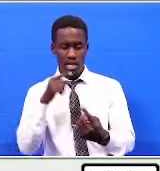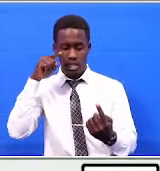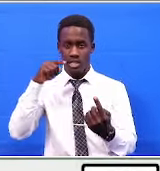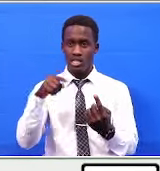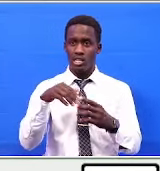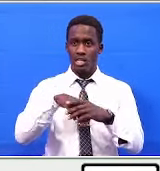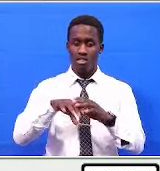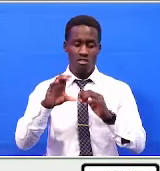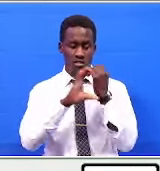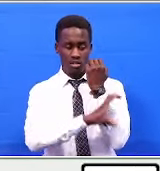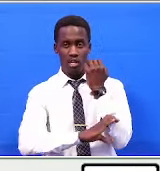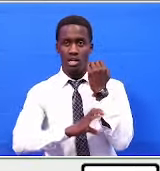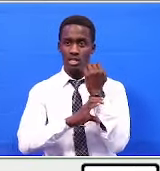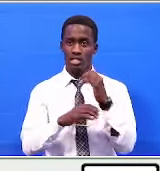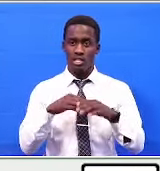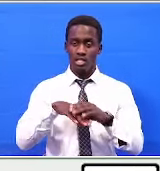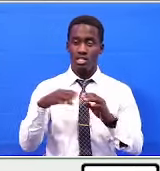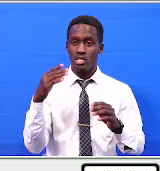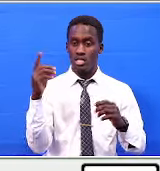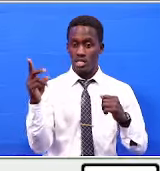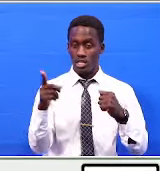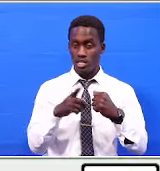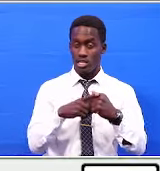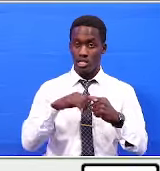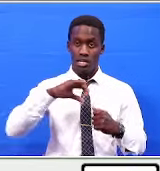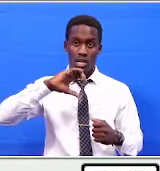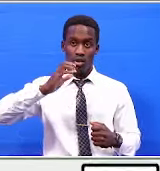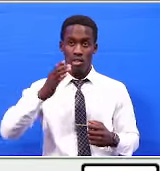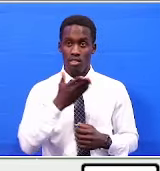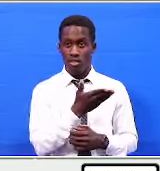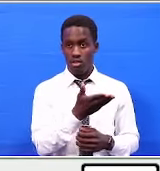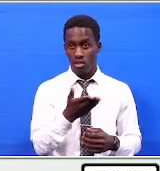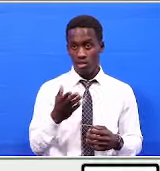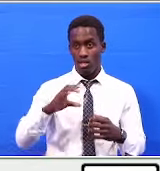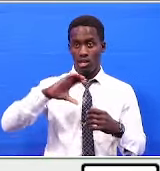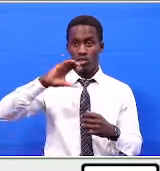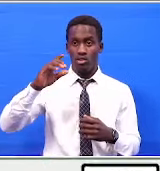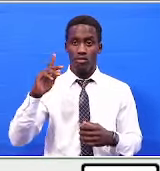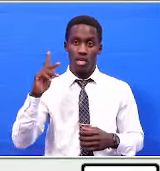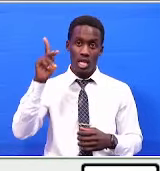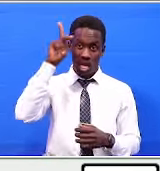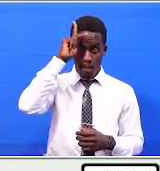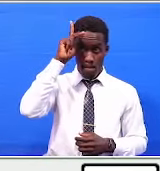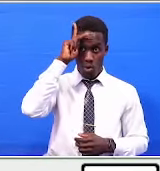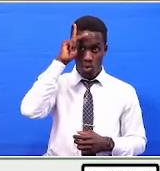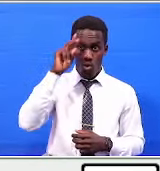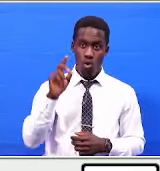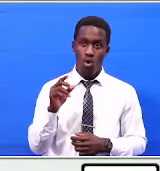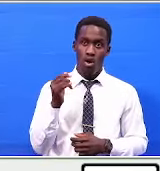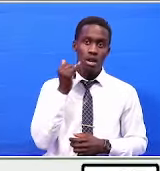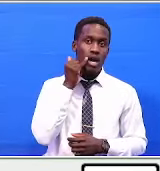across 6 counties, and these are the counties of Kiambu,